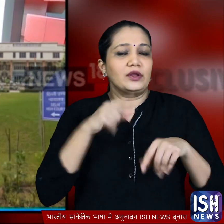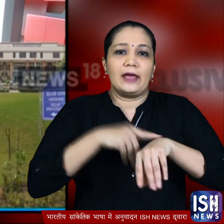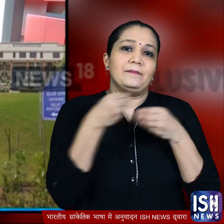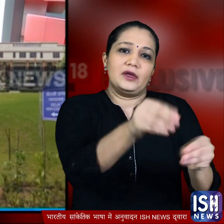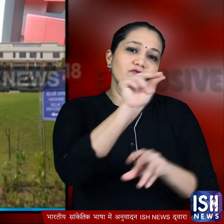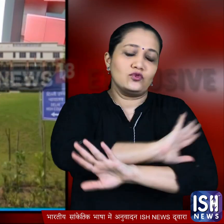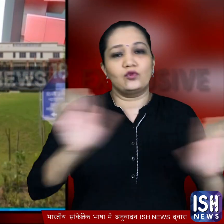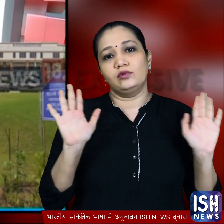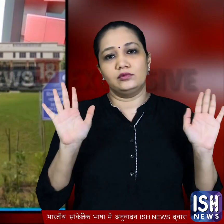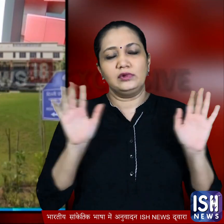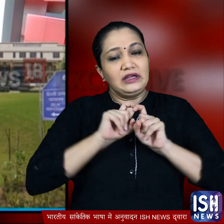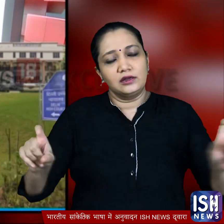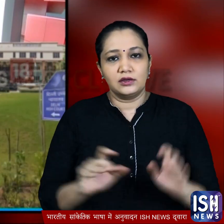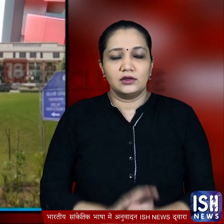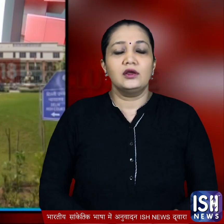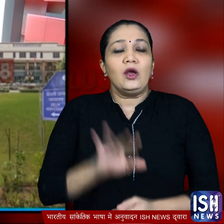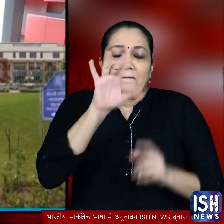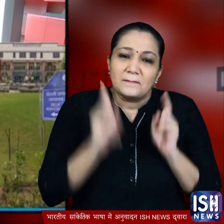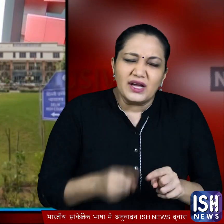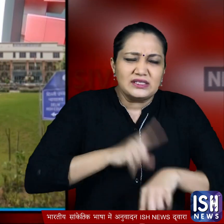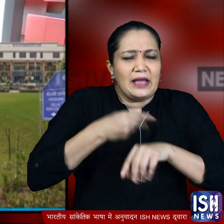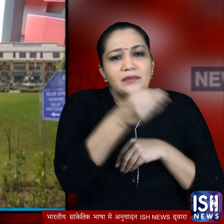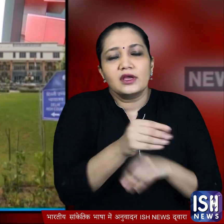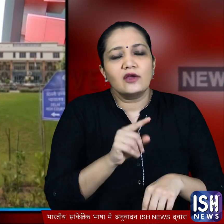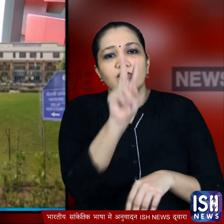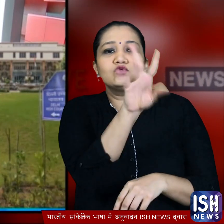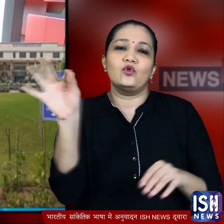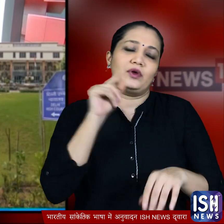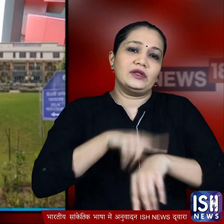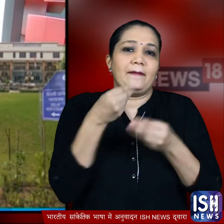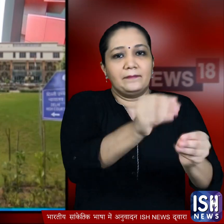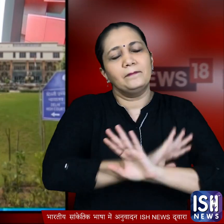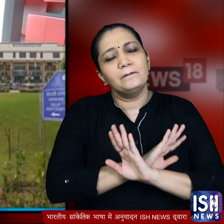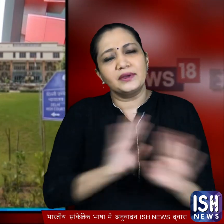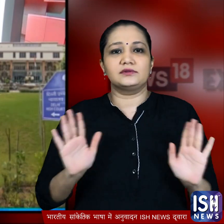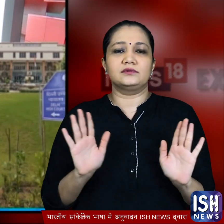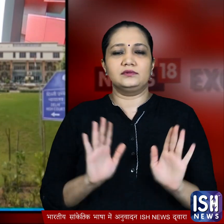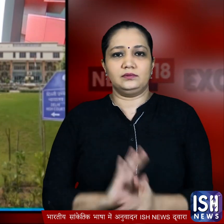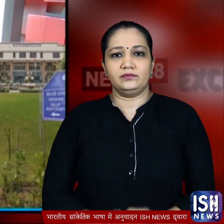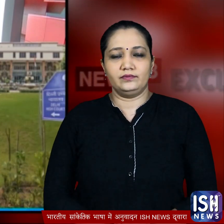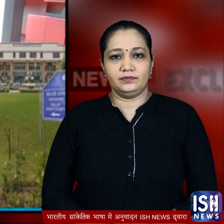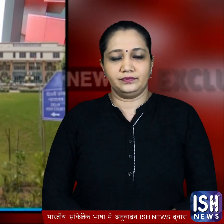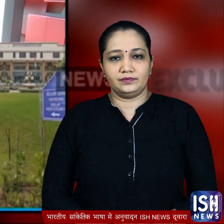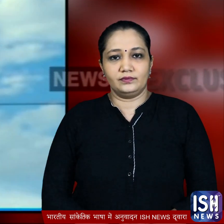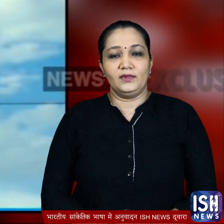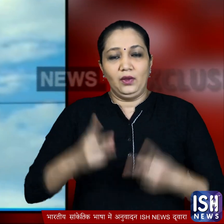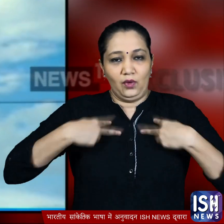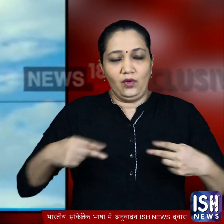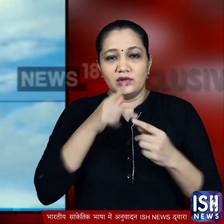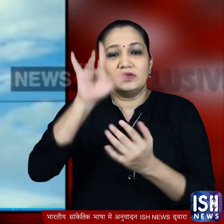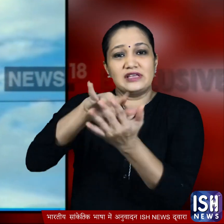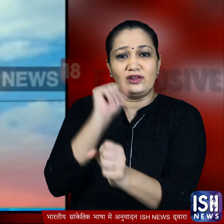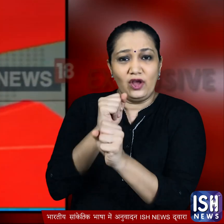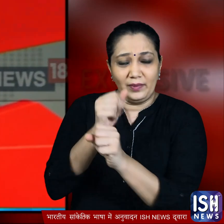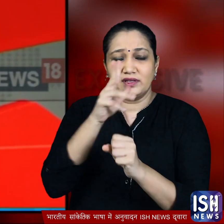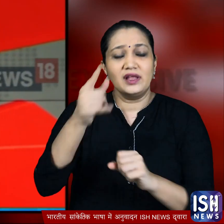का वक्त देने से साफ इनकार कर दिया और अधिकारी की नियुक्ति के लिए ट्विटर को 2 हफ्ते का समय दिया। साथ ही कोर्ट ने केंद्र